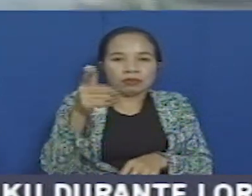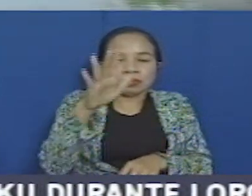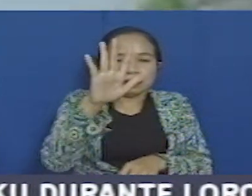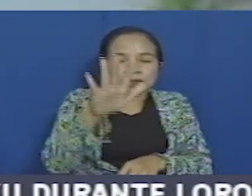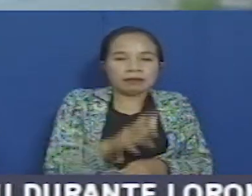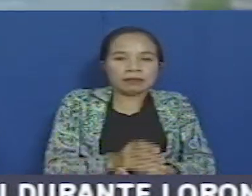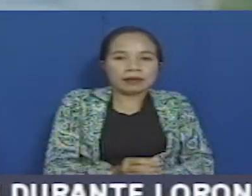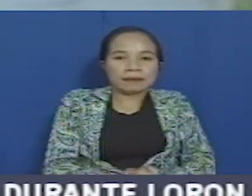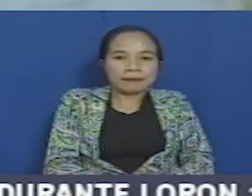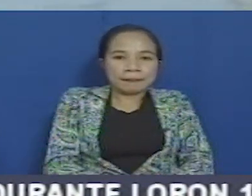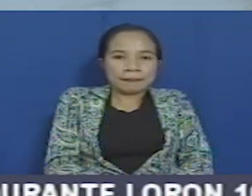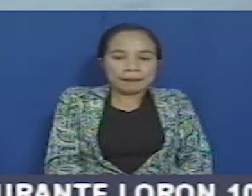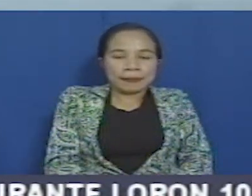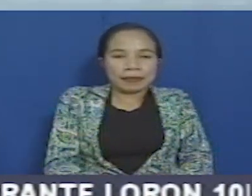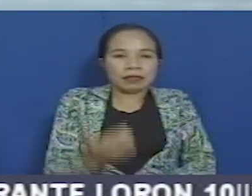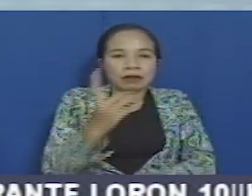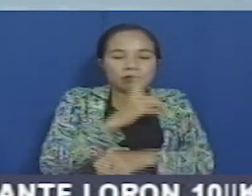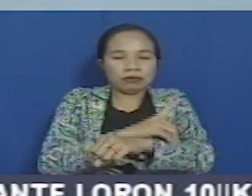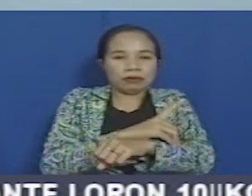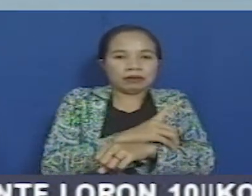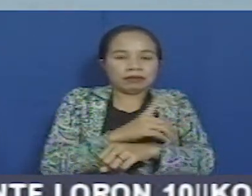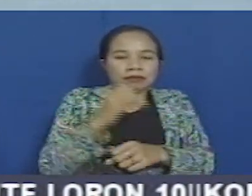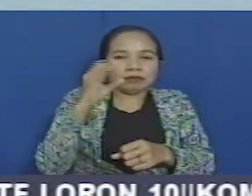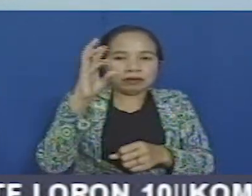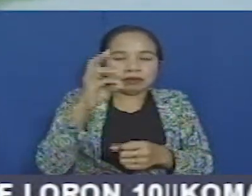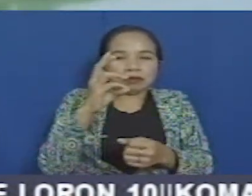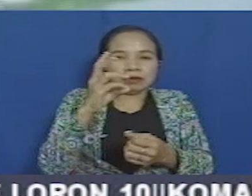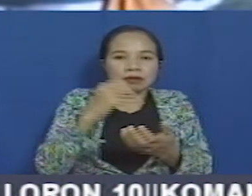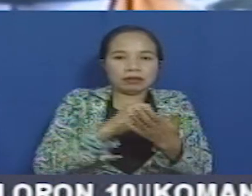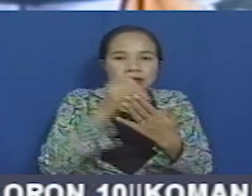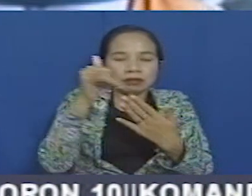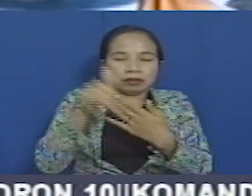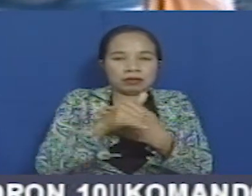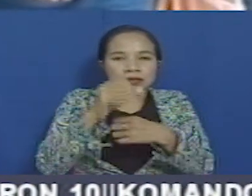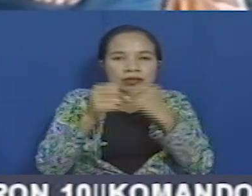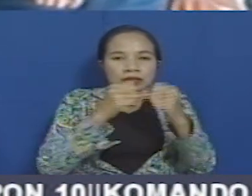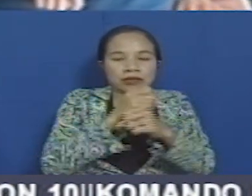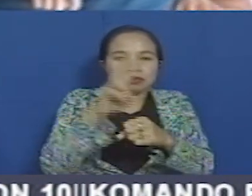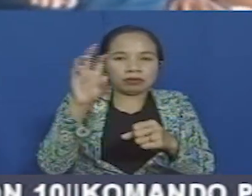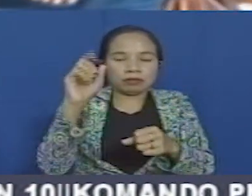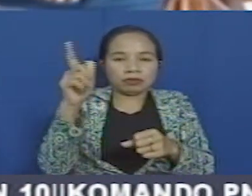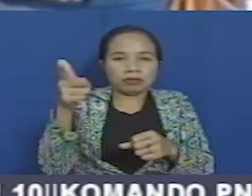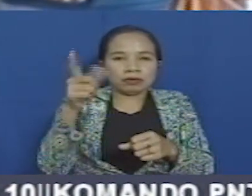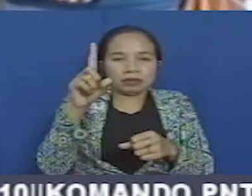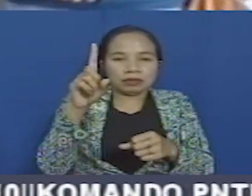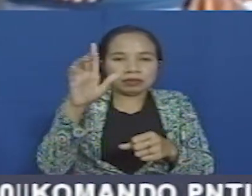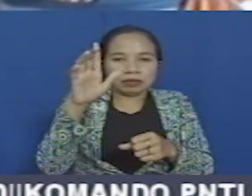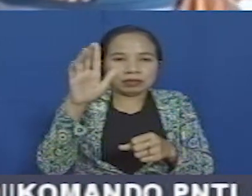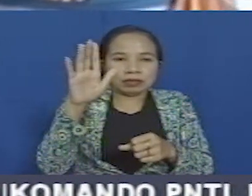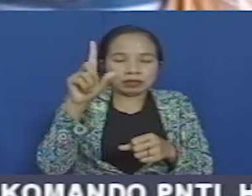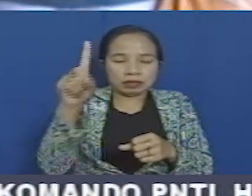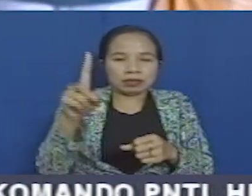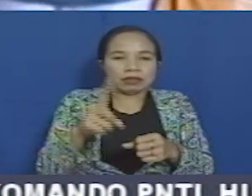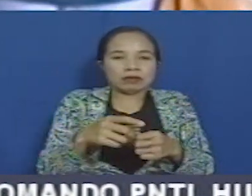lima. Iha lorong nen fulan zulu tinan rihun rua ruanulu resin ida, isolamento Veracruz